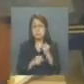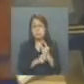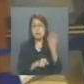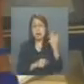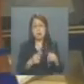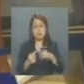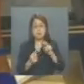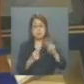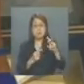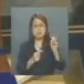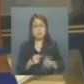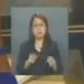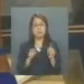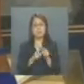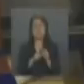ค่ะ